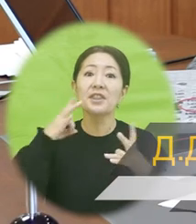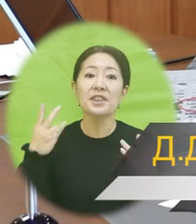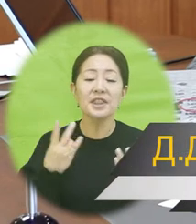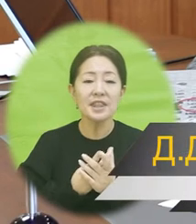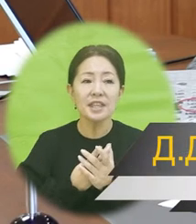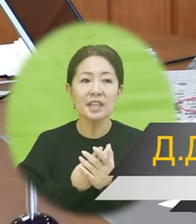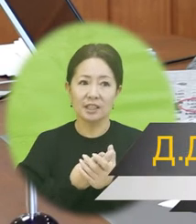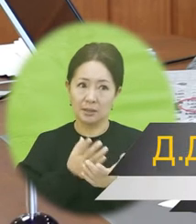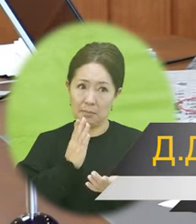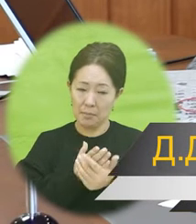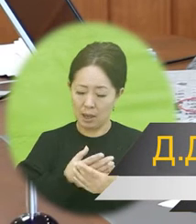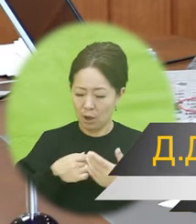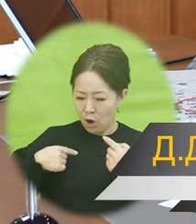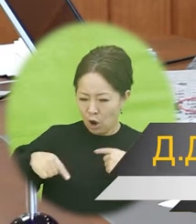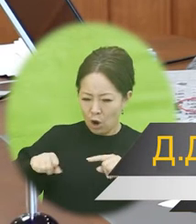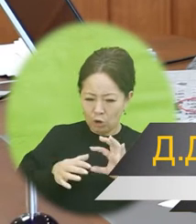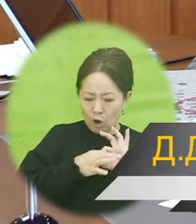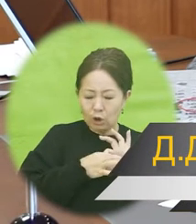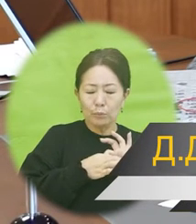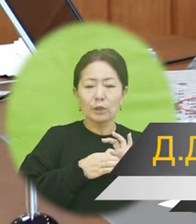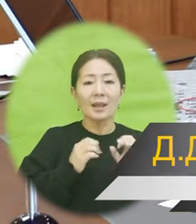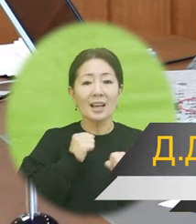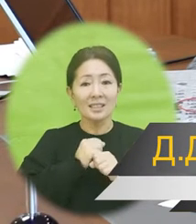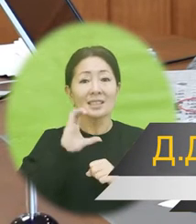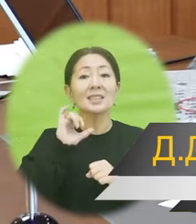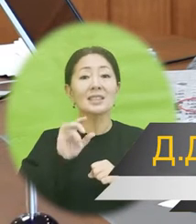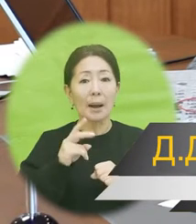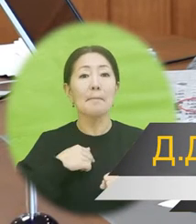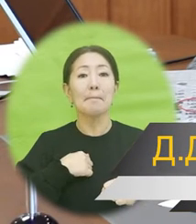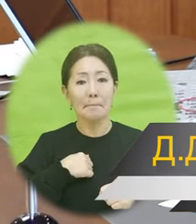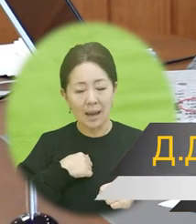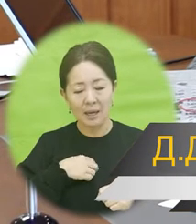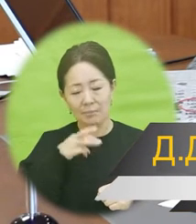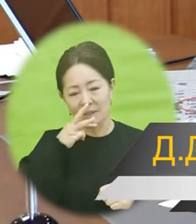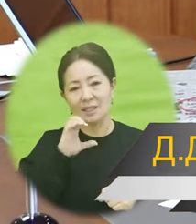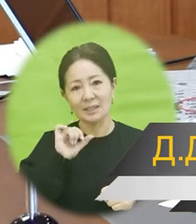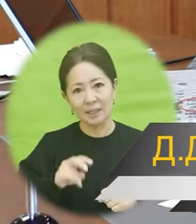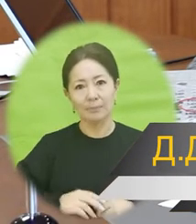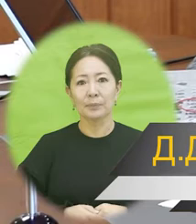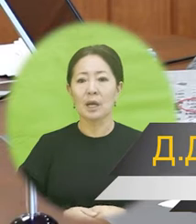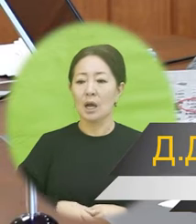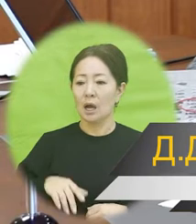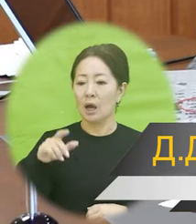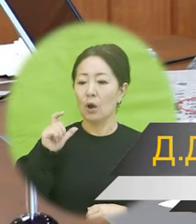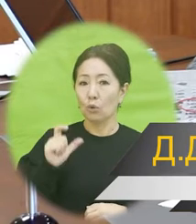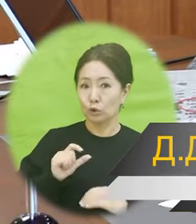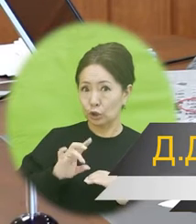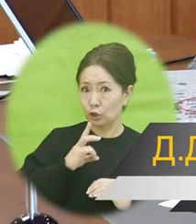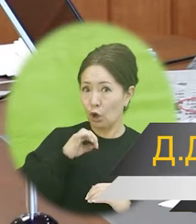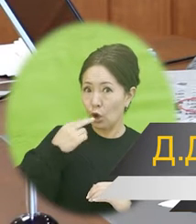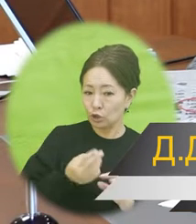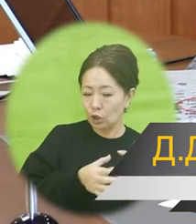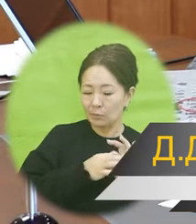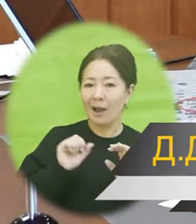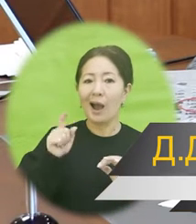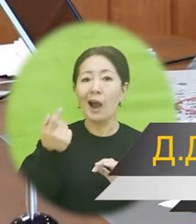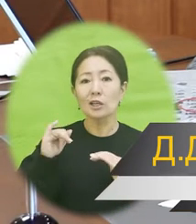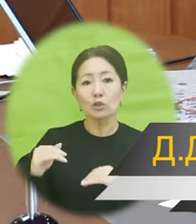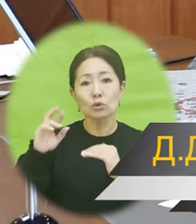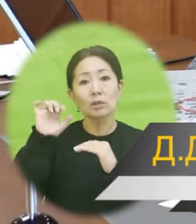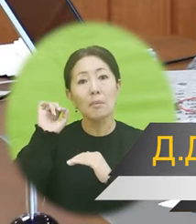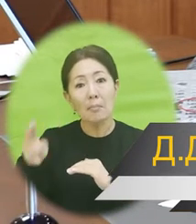нэг real time ажилтдаг юм санта боллоо. Хүний нөөцийн хувьд бид Азийн хөгжлийн банк, за Дэлхийн